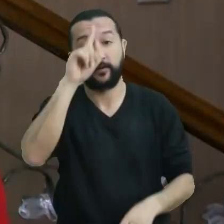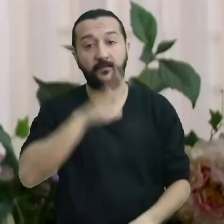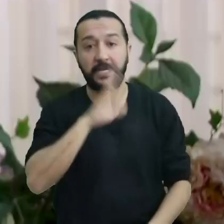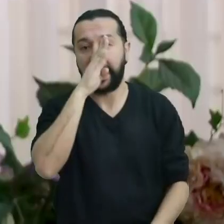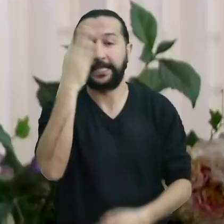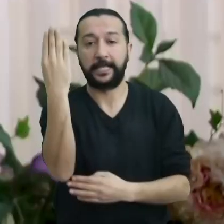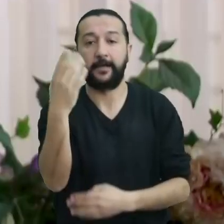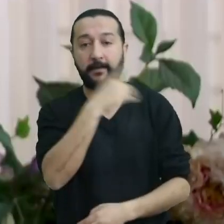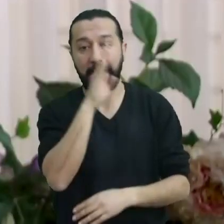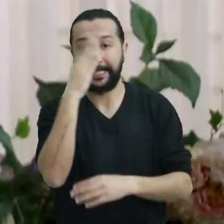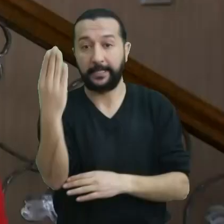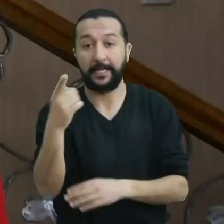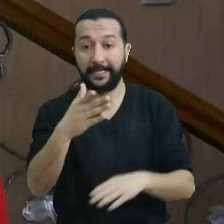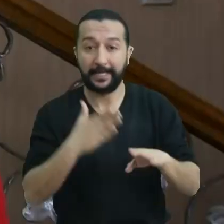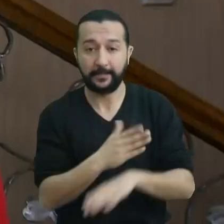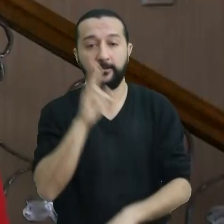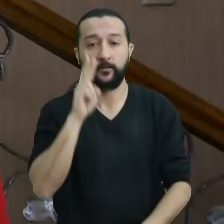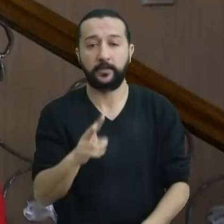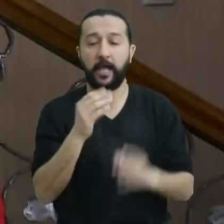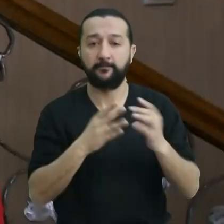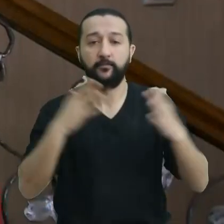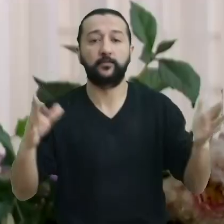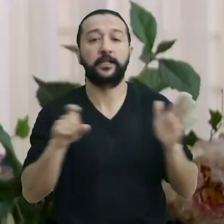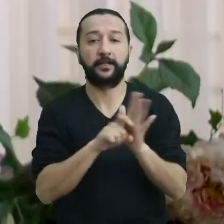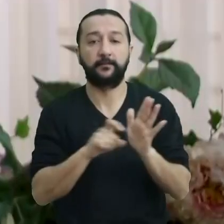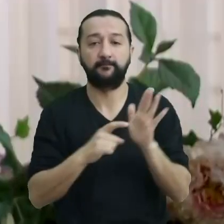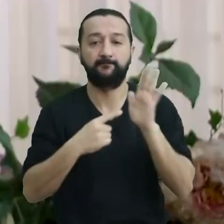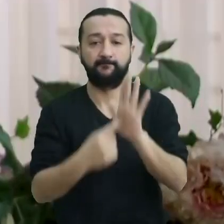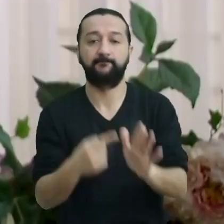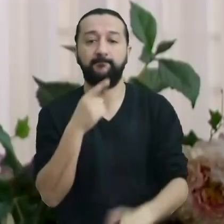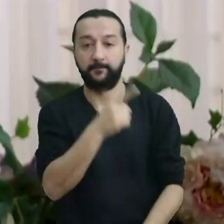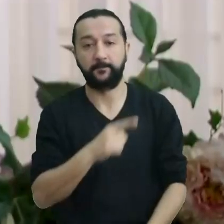Ayna ayna. Ayna gerçekleri gösteren en büyük belgedir.